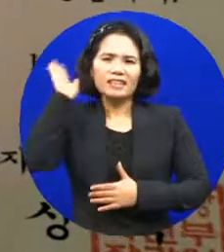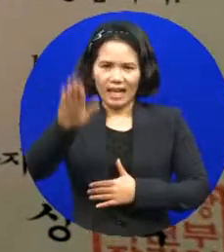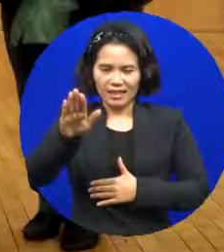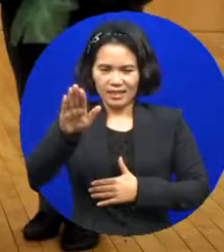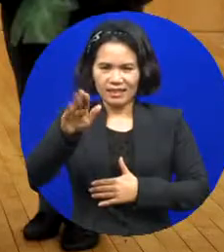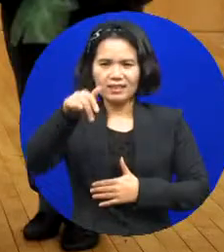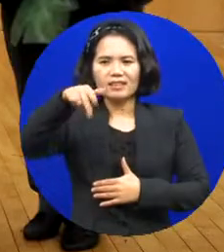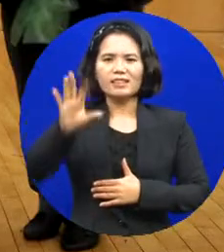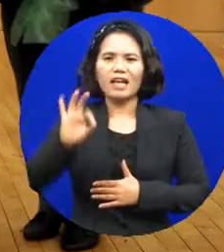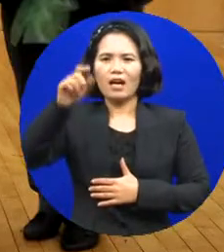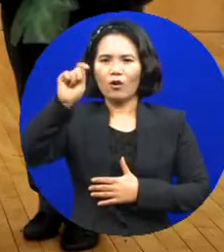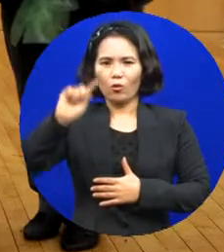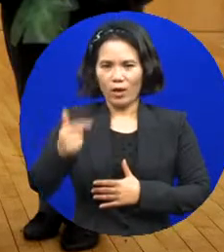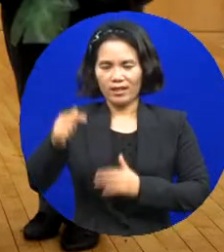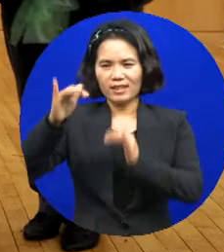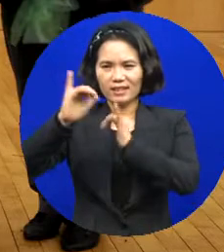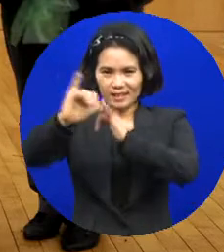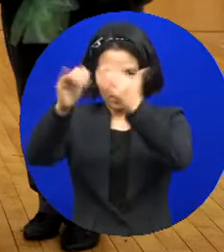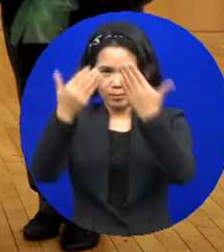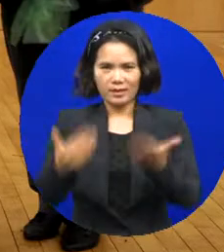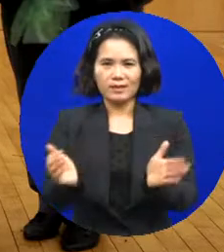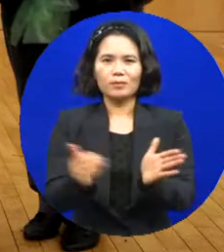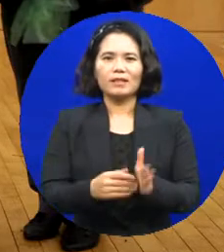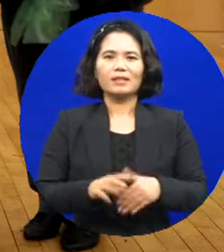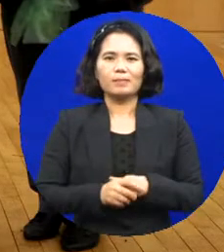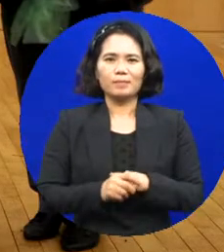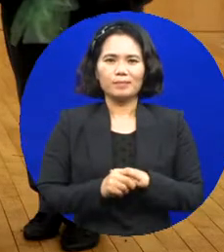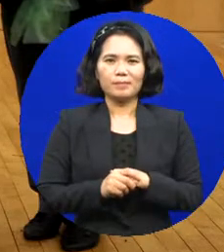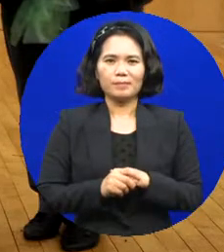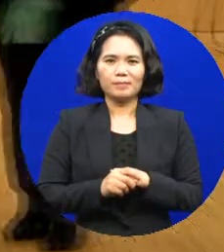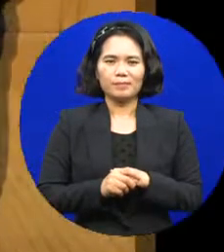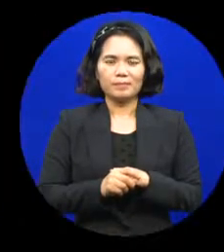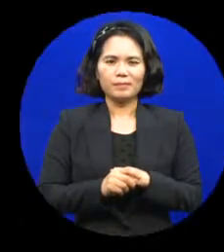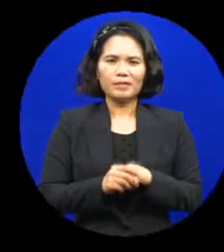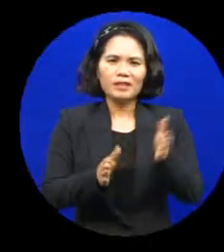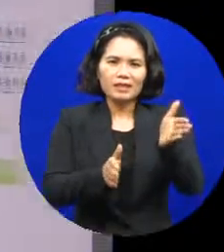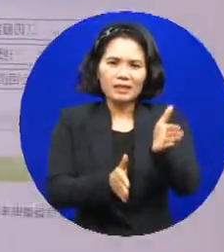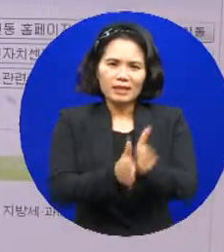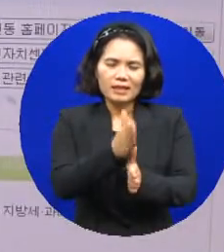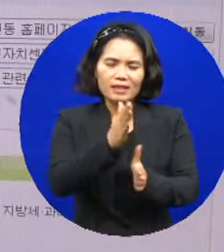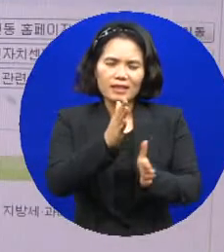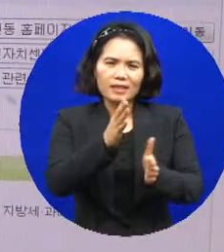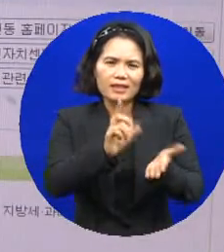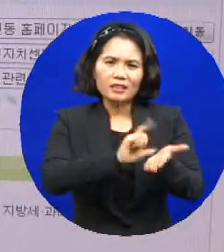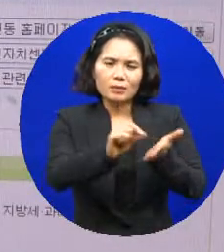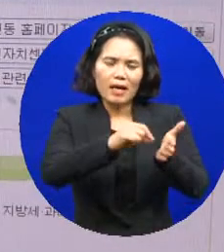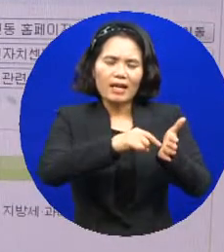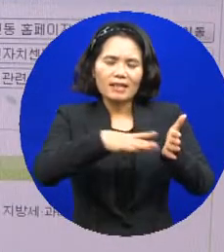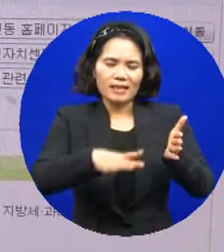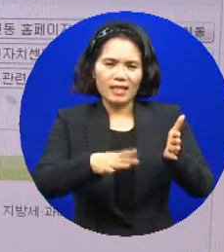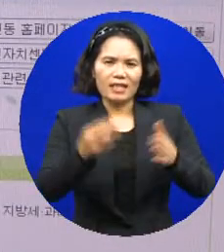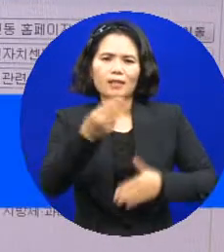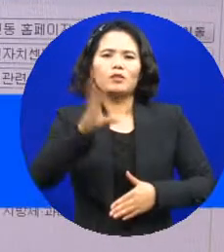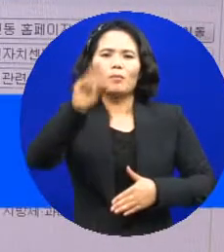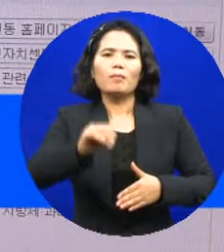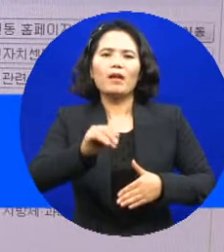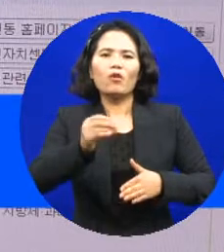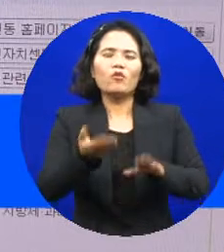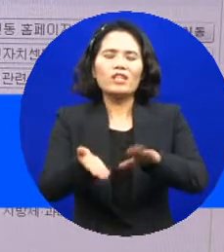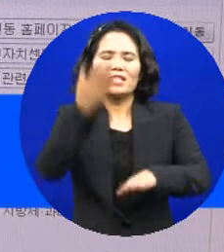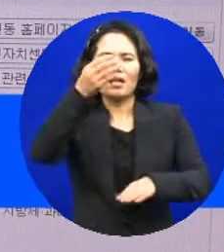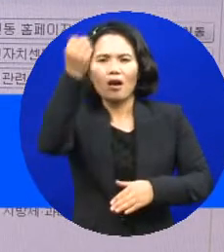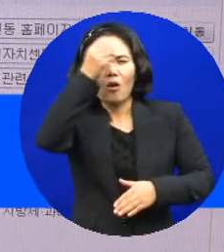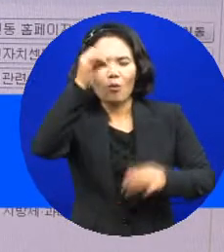그린스타트 네트워크 경연대회 장관상 등 3개의 상을 수상했습니다. 시는 지방세 3천만 원 이상